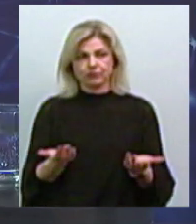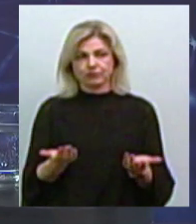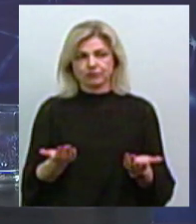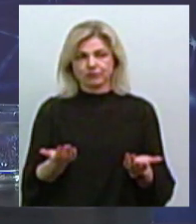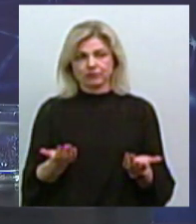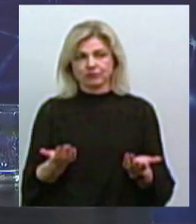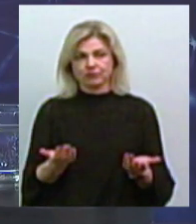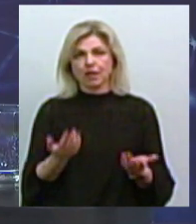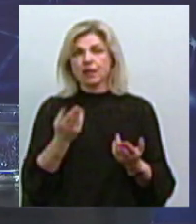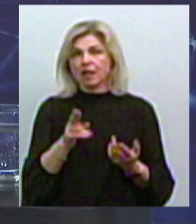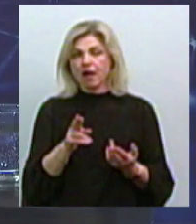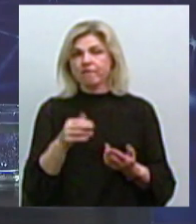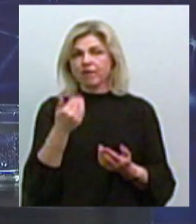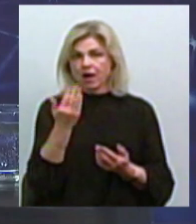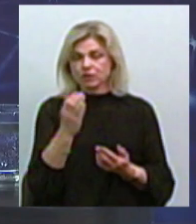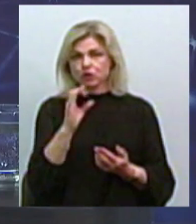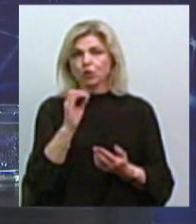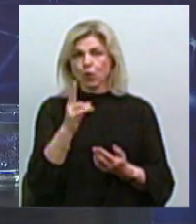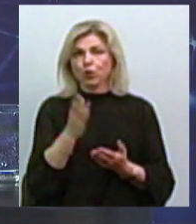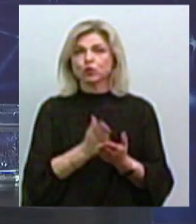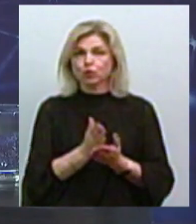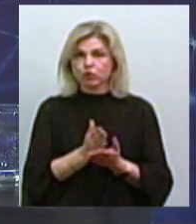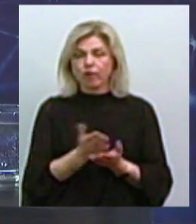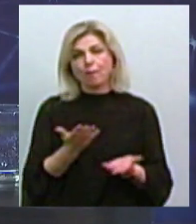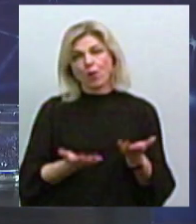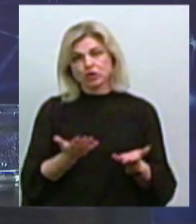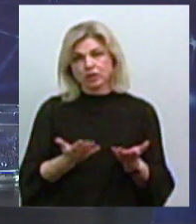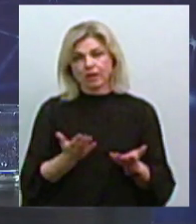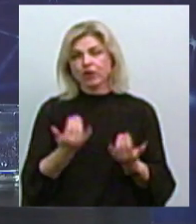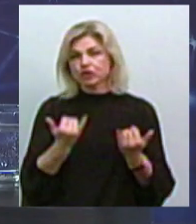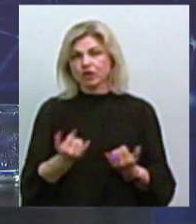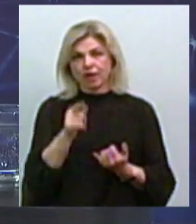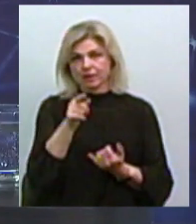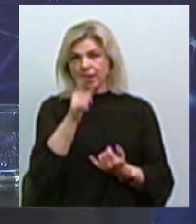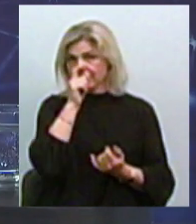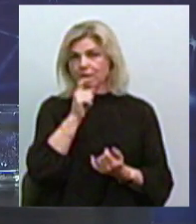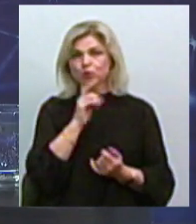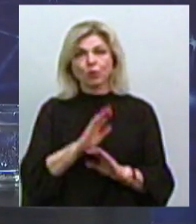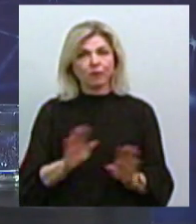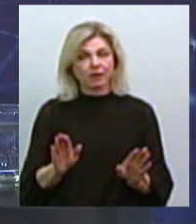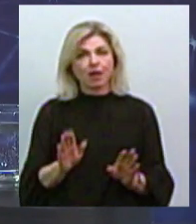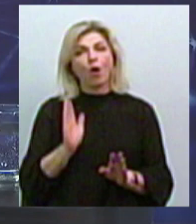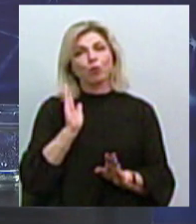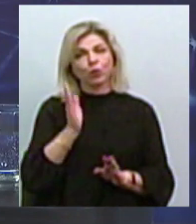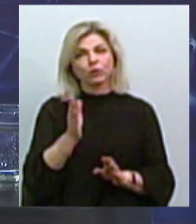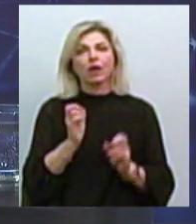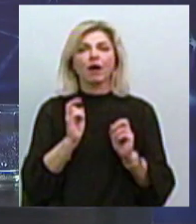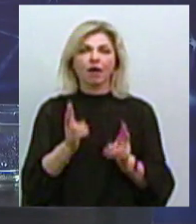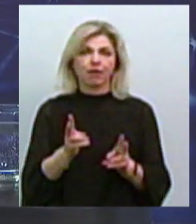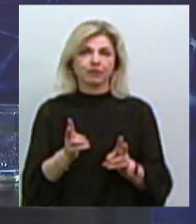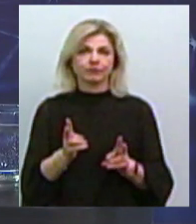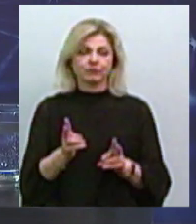дивіться. Тобто для вас строкова служба можлива, ви зараз це не розумієте. А буде вона, як, знаєте,